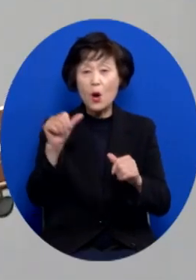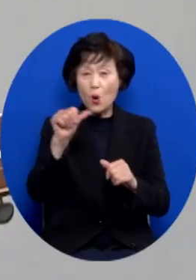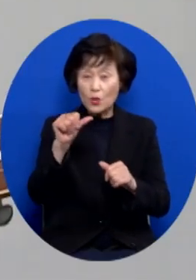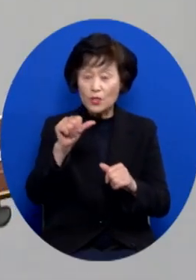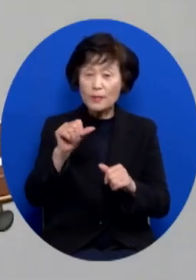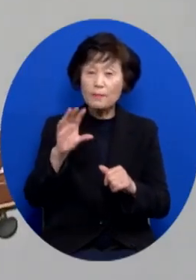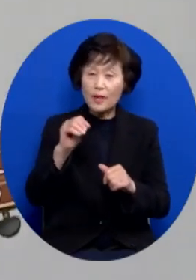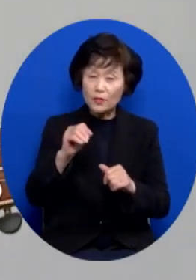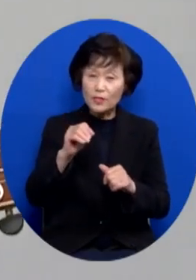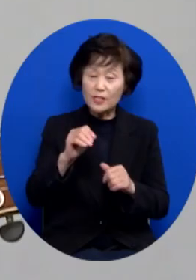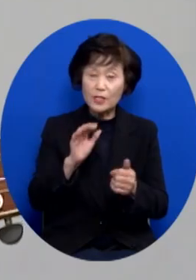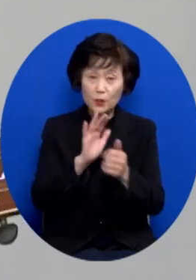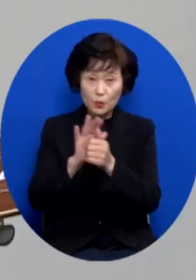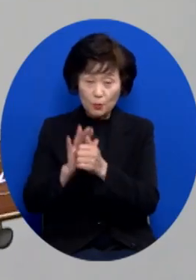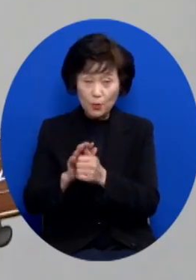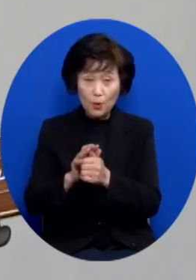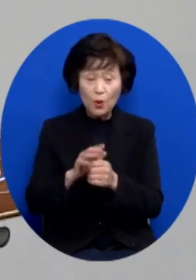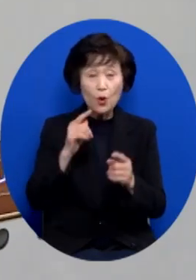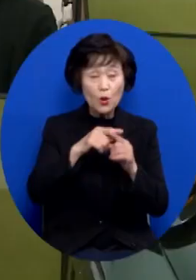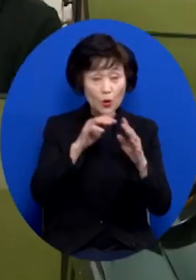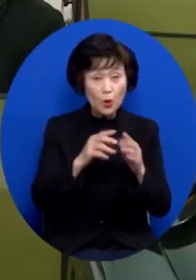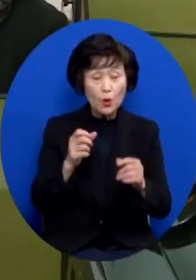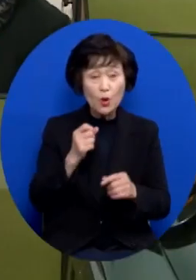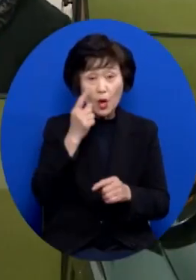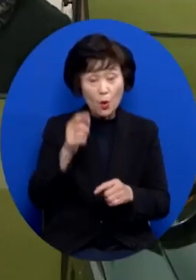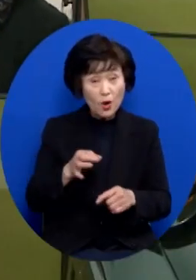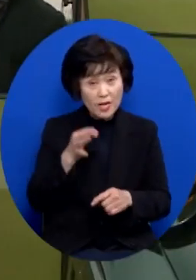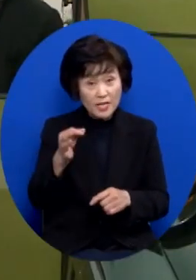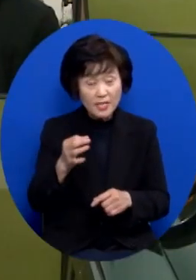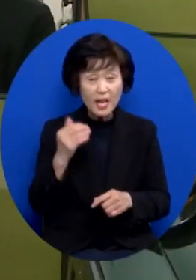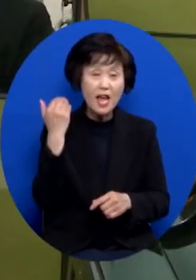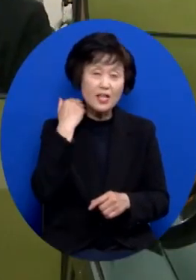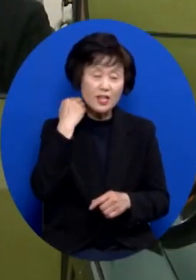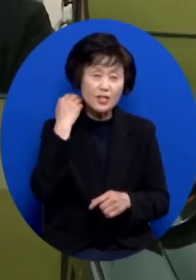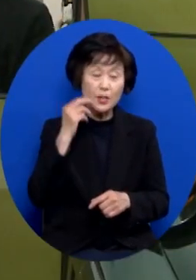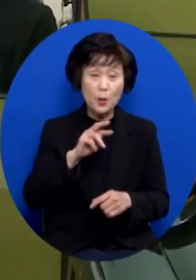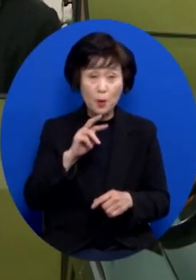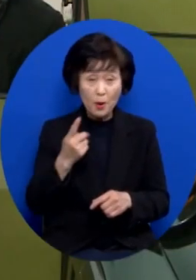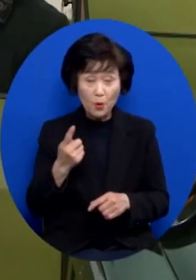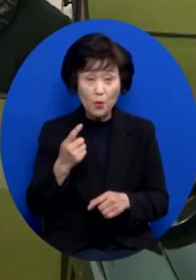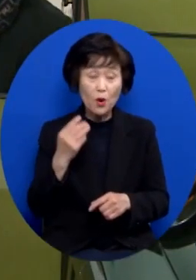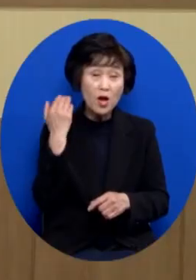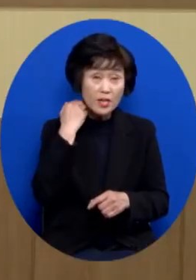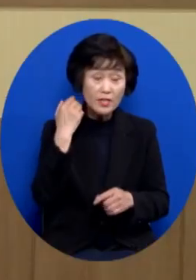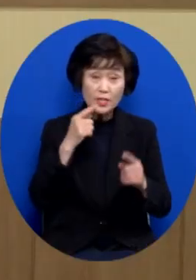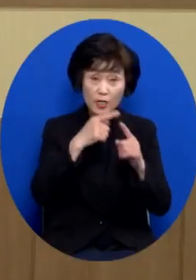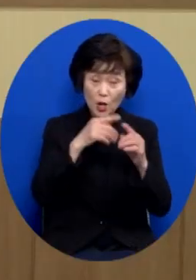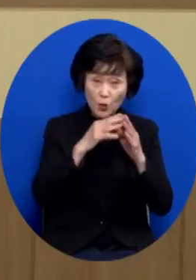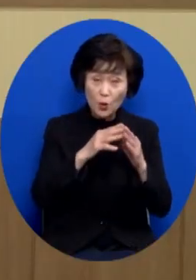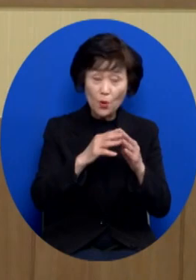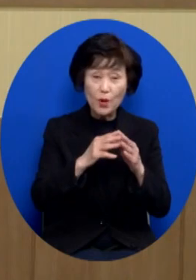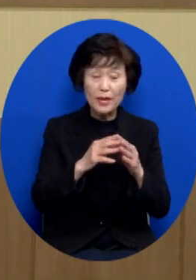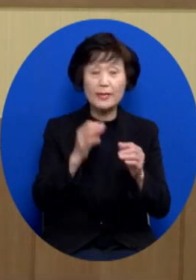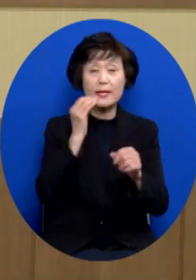지원하고이를 통해 교회의 월세는 전세로 전세는 매입하는 방법을 모색하고 있습니다